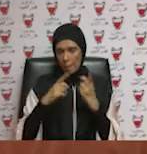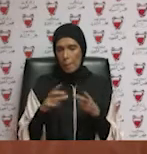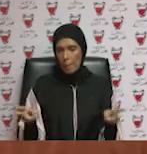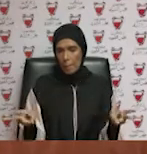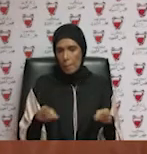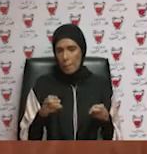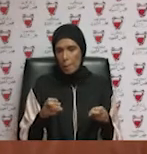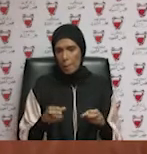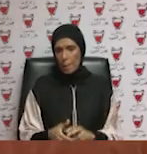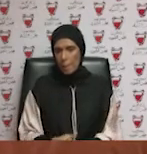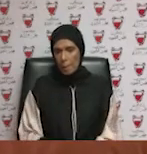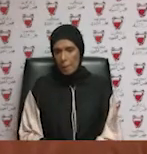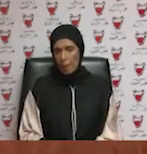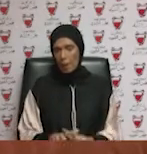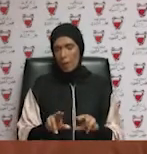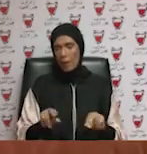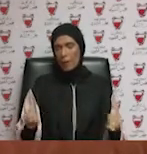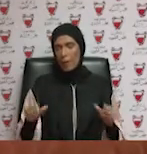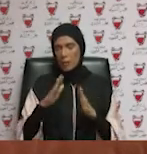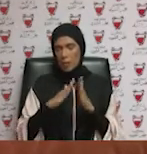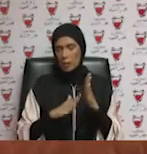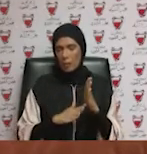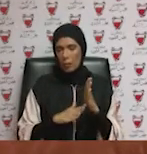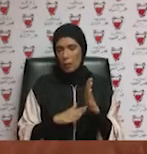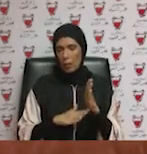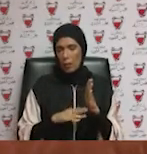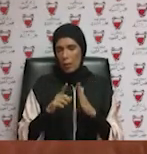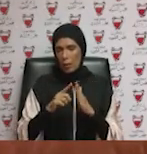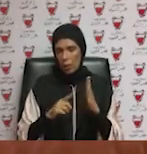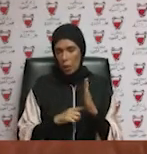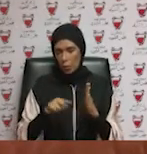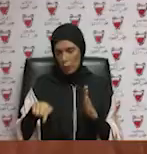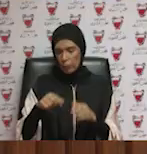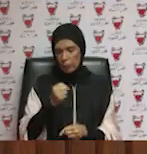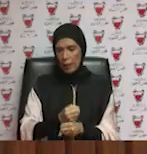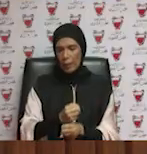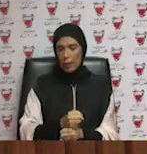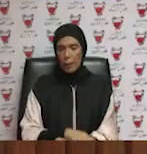ونكتف، وبالنسبة لنا الإبقاء على نص المادة كما هو في القانون النافذ. شكرا معالي.